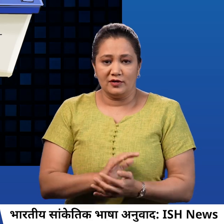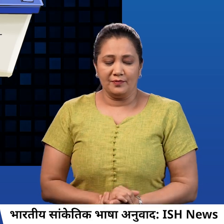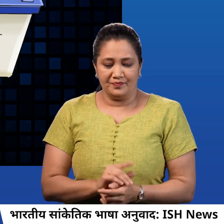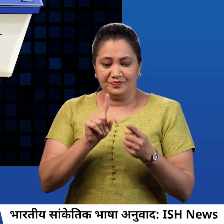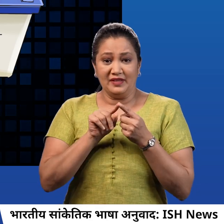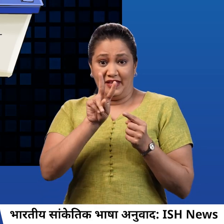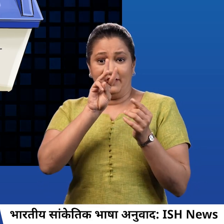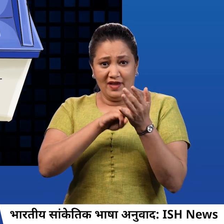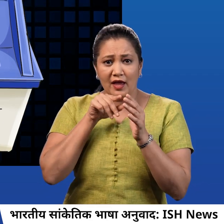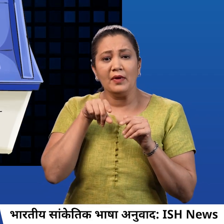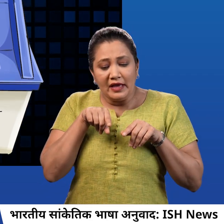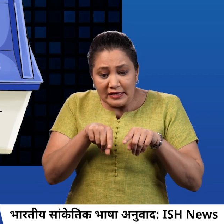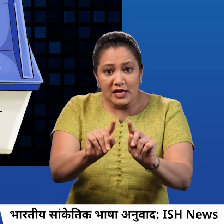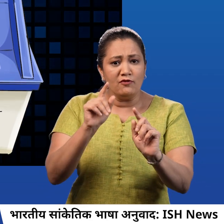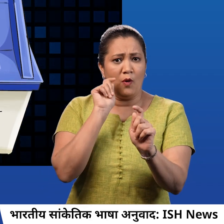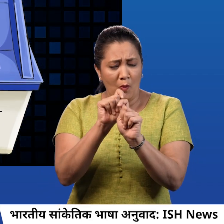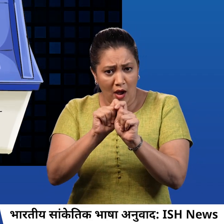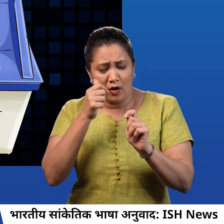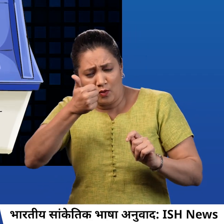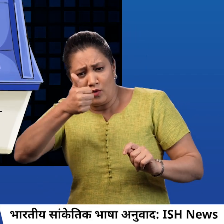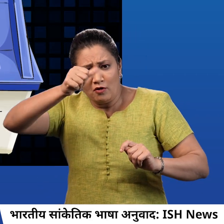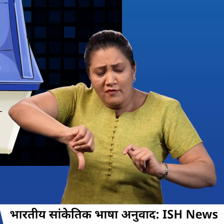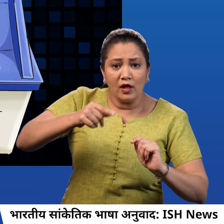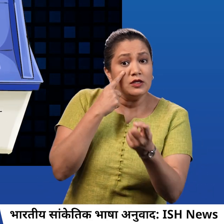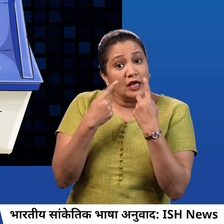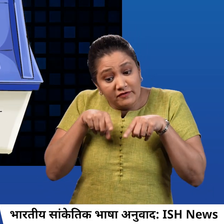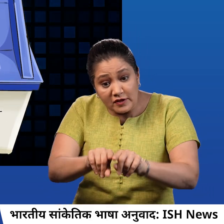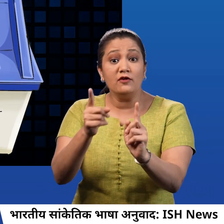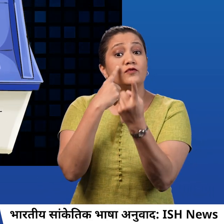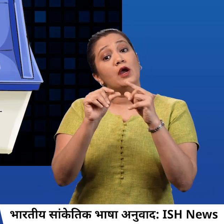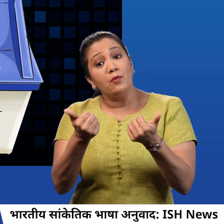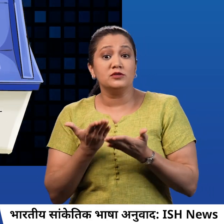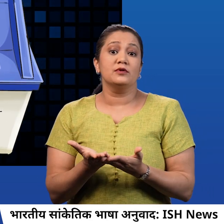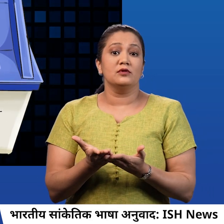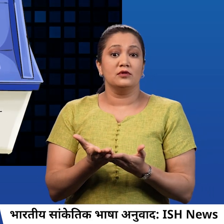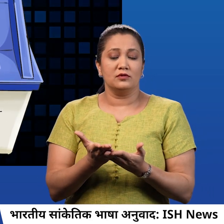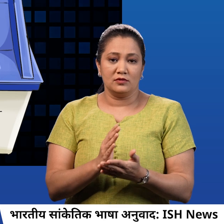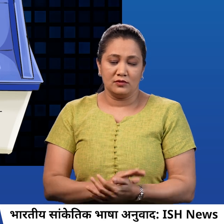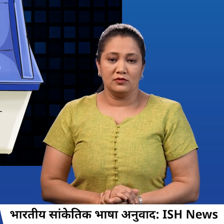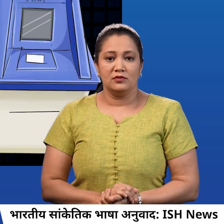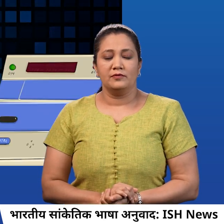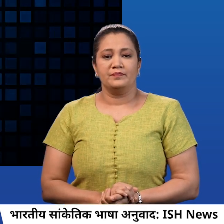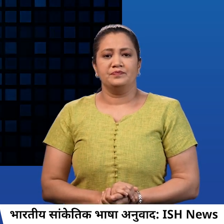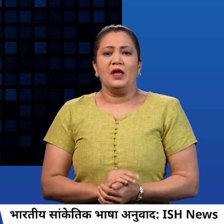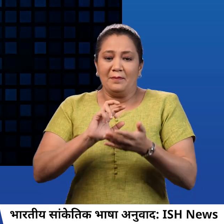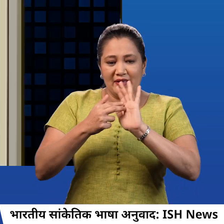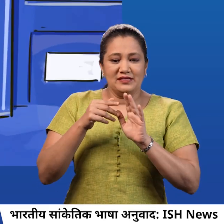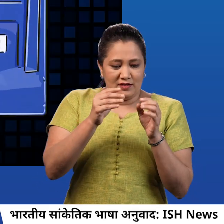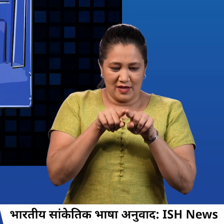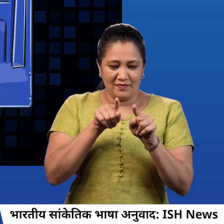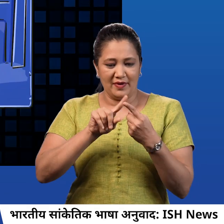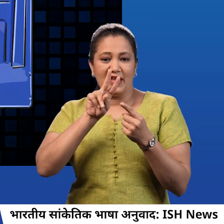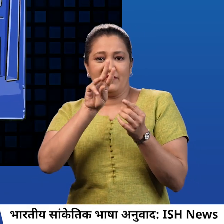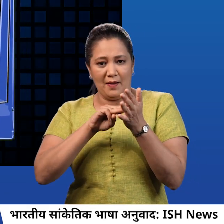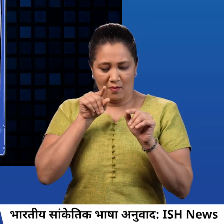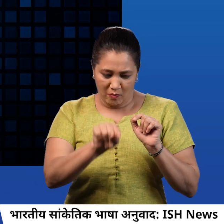वैशिष्ट्य म्हणजे आपलं EVM स्वतःची कार्यक्षमता आणि स्थितीचं स्वतःच परीक्षण करण्याच्या क्षमतेनं देखील सुसज्ज आहे. म्हणजे ज्या